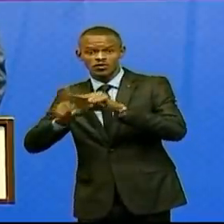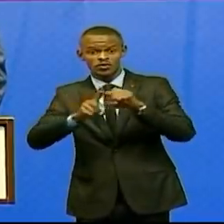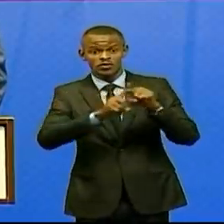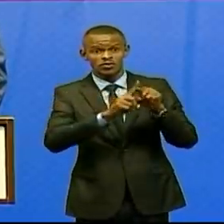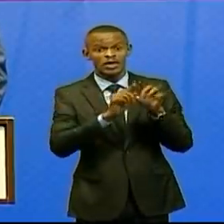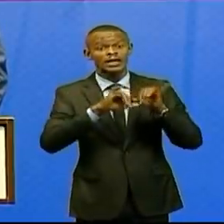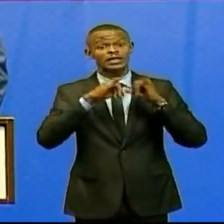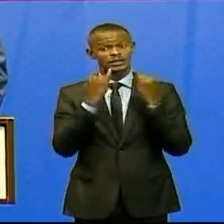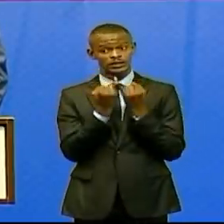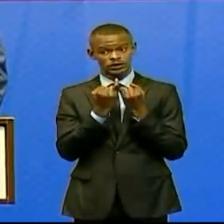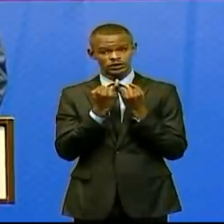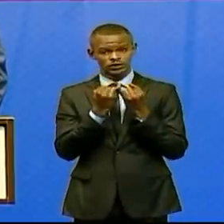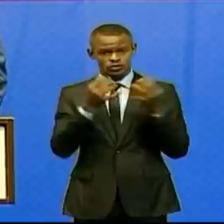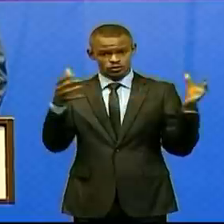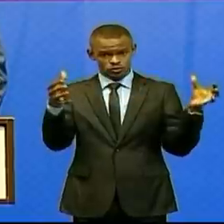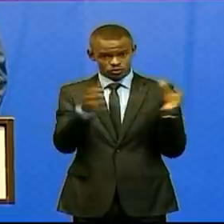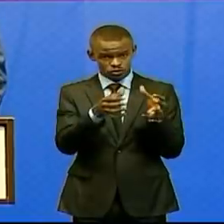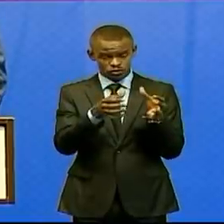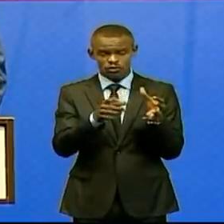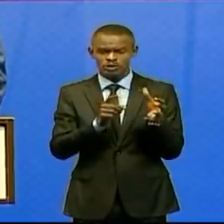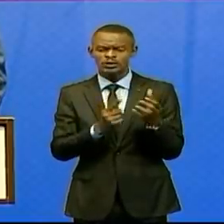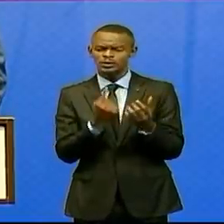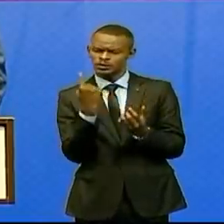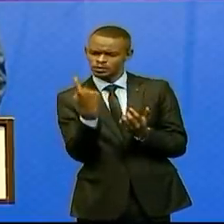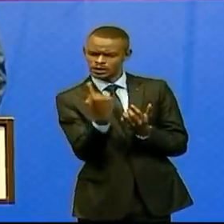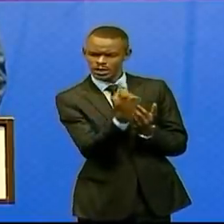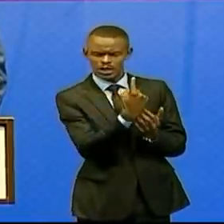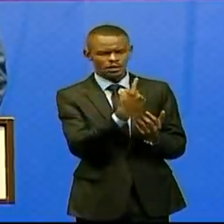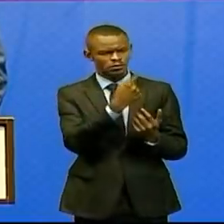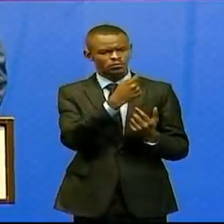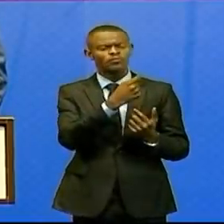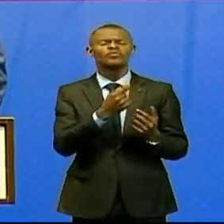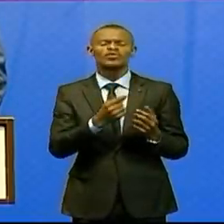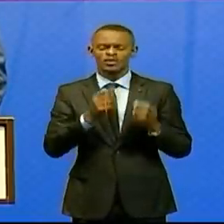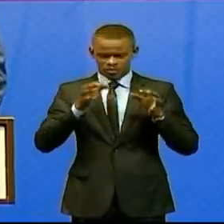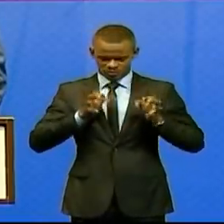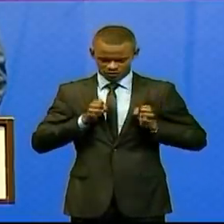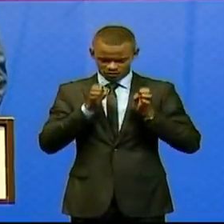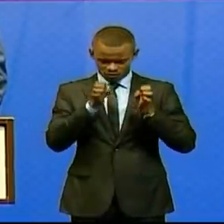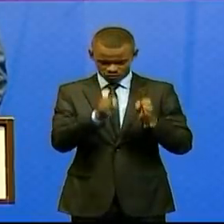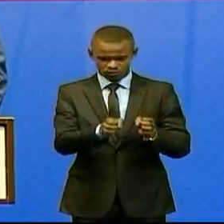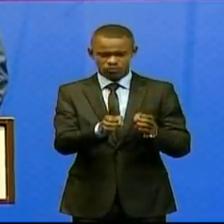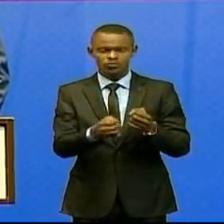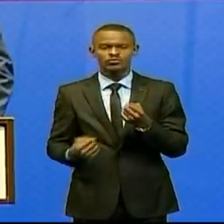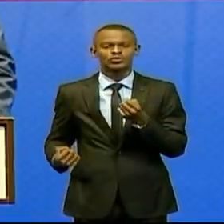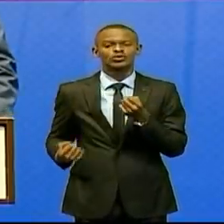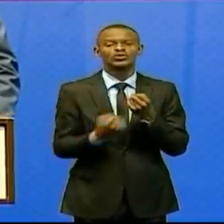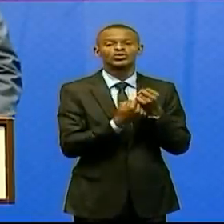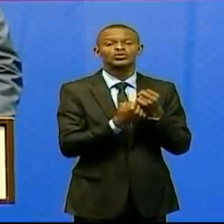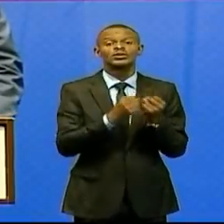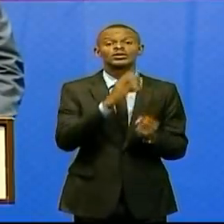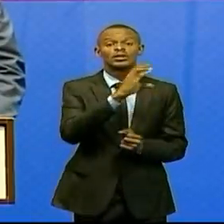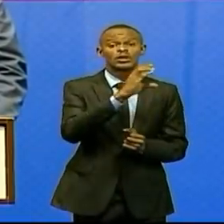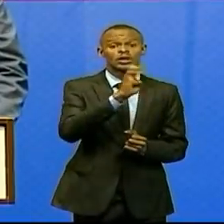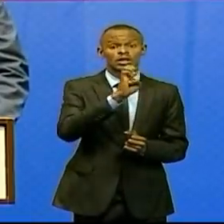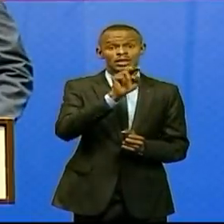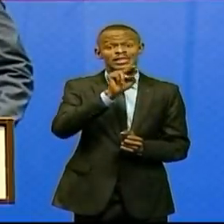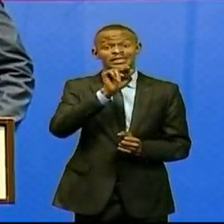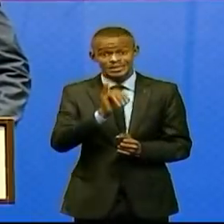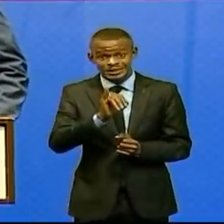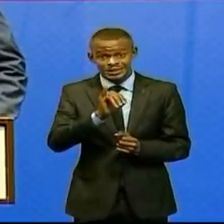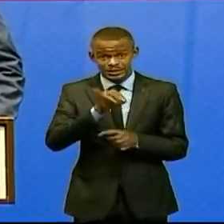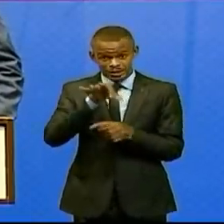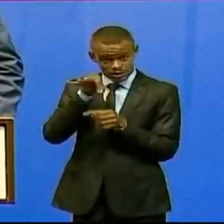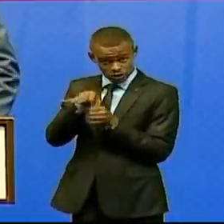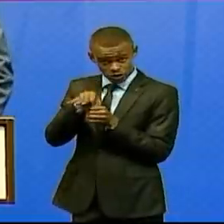devraient, chacun en ce qui le concerne, s'acquitter pour sa part pour permettre la réussite